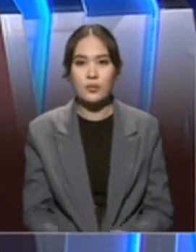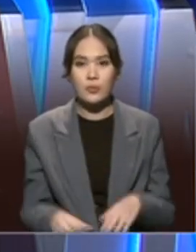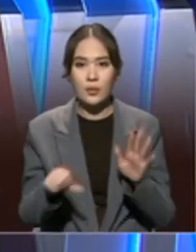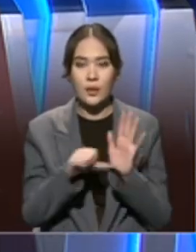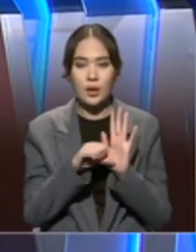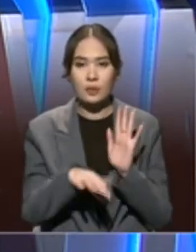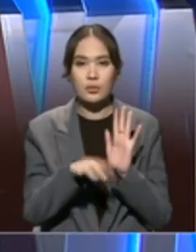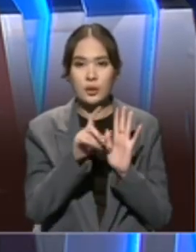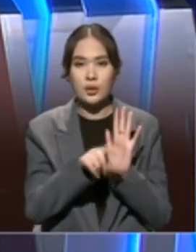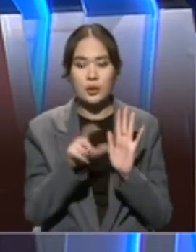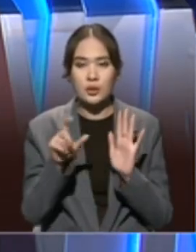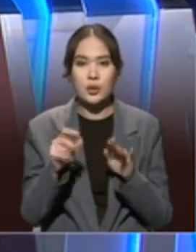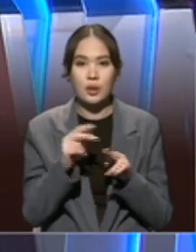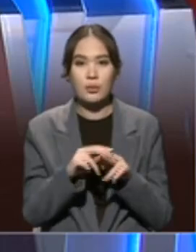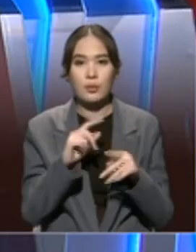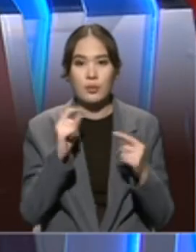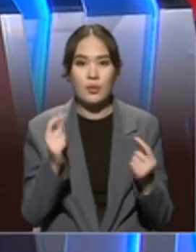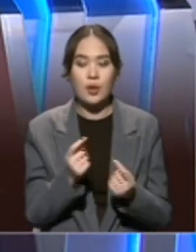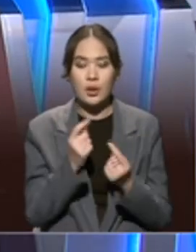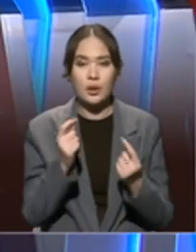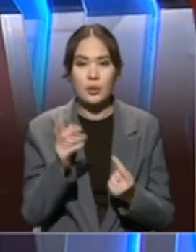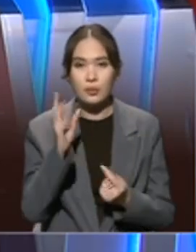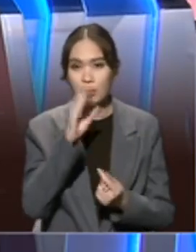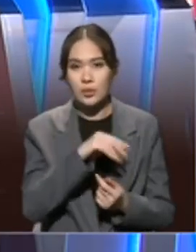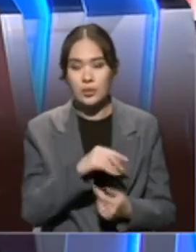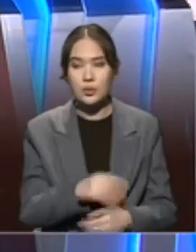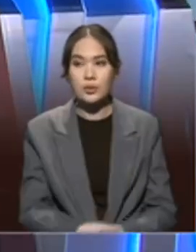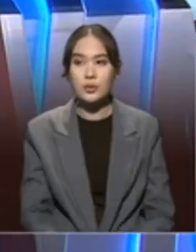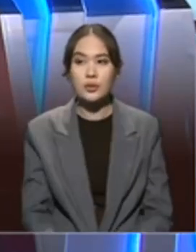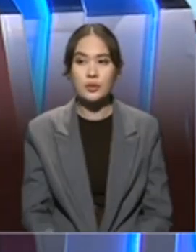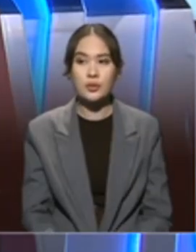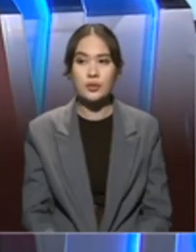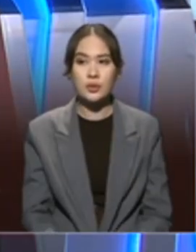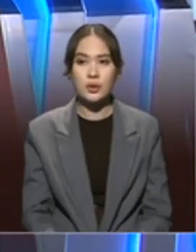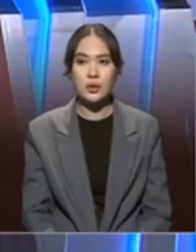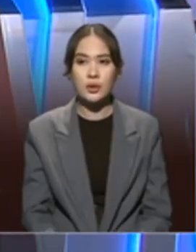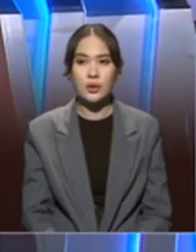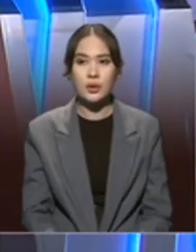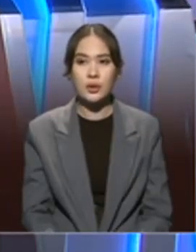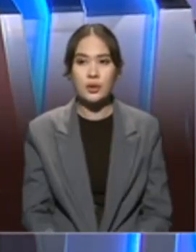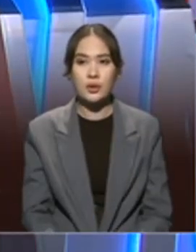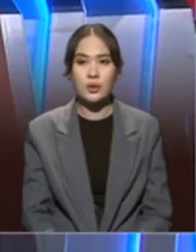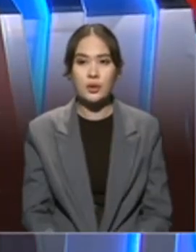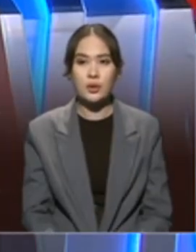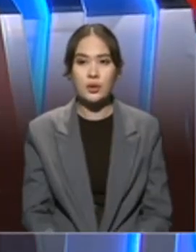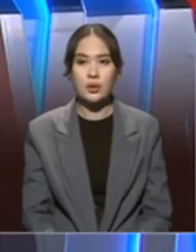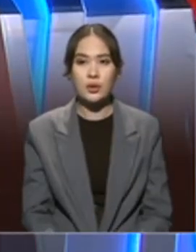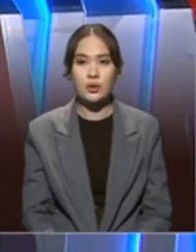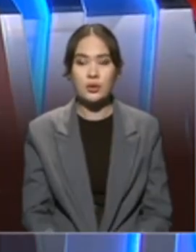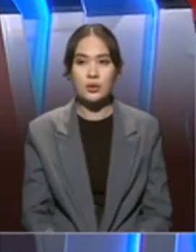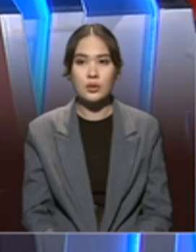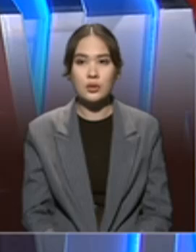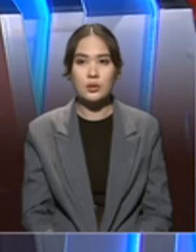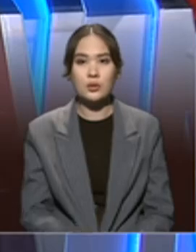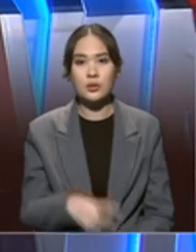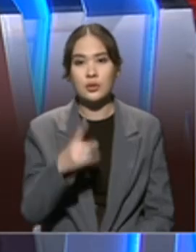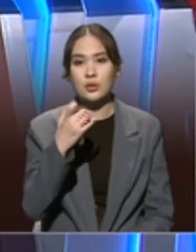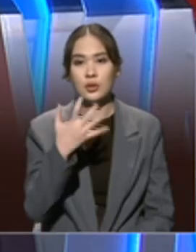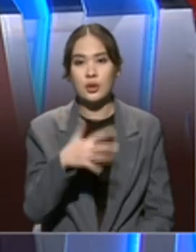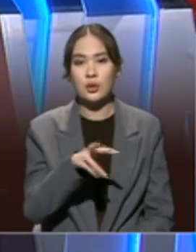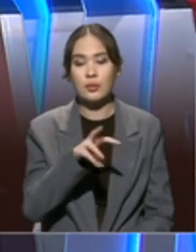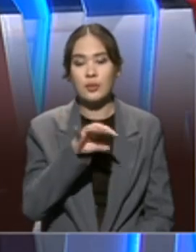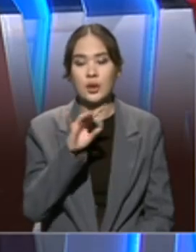адам азырақ азық етеді. 6000 адам қамту жоспарланып отыр. Шамамен себебі 20000 өзі жастарға қиындау ғой. 150